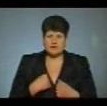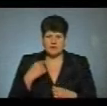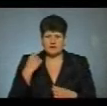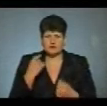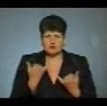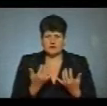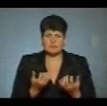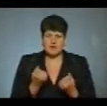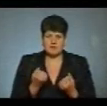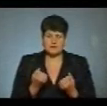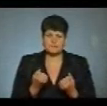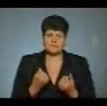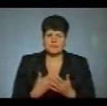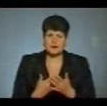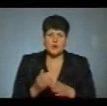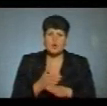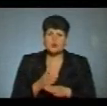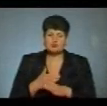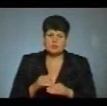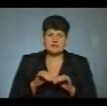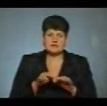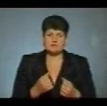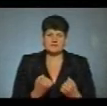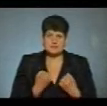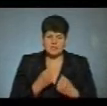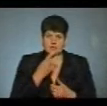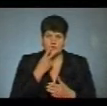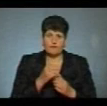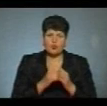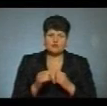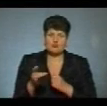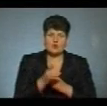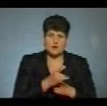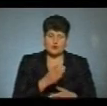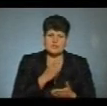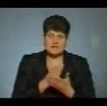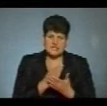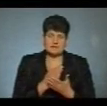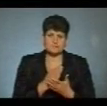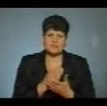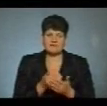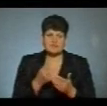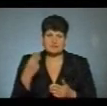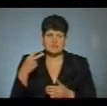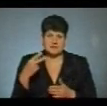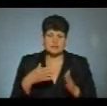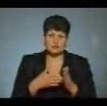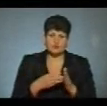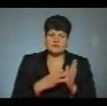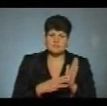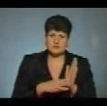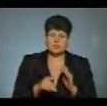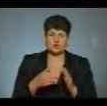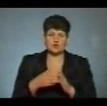брала аналіз розподілу засобів захисту. Я побачила, що в кожній районі є від 20 до 80 до